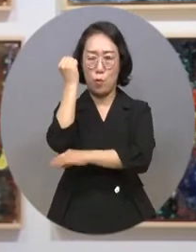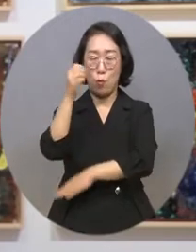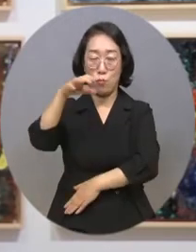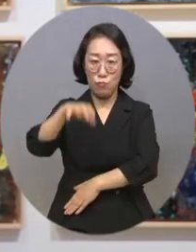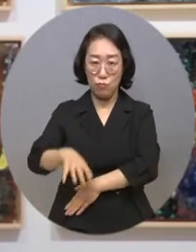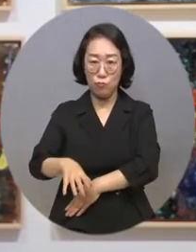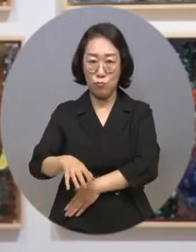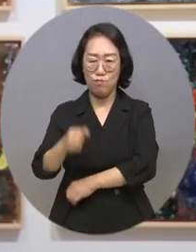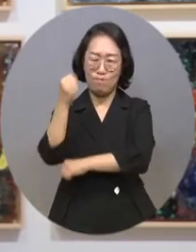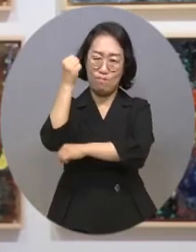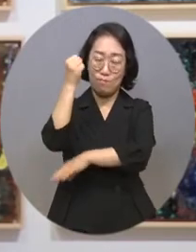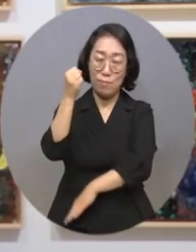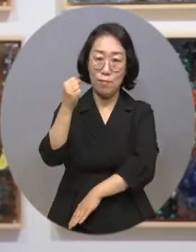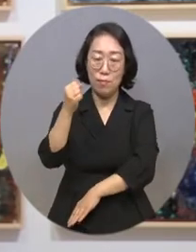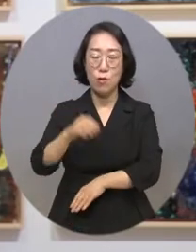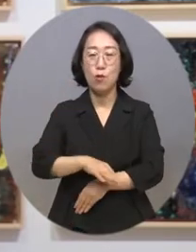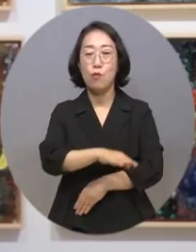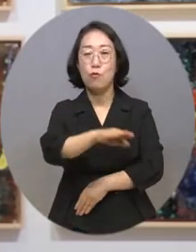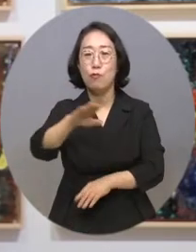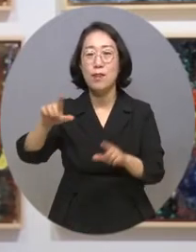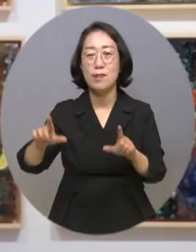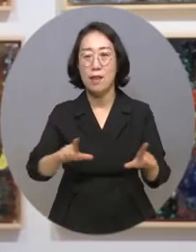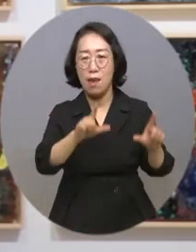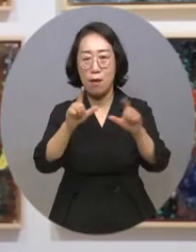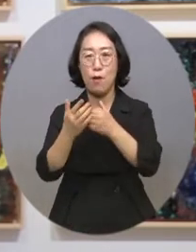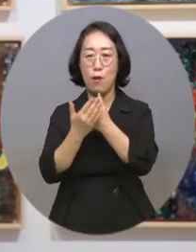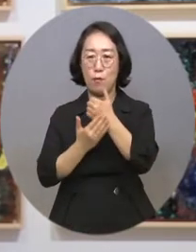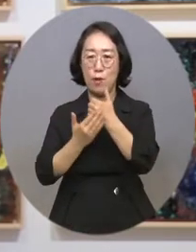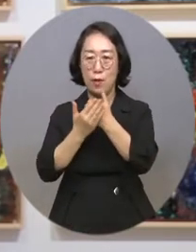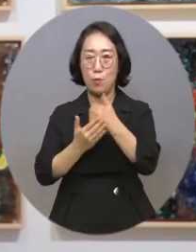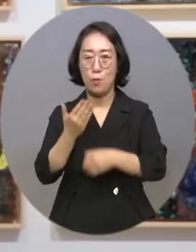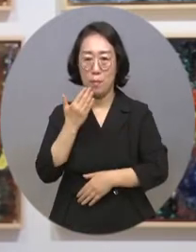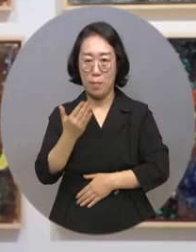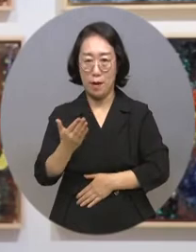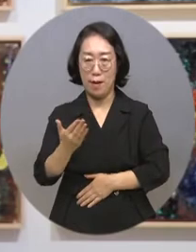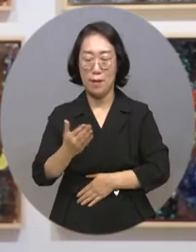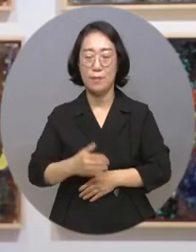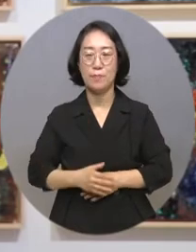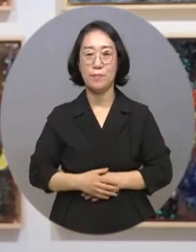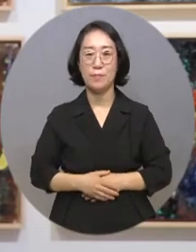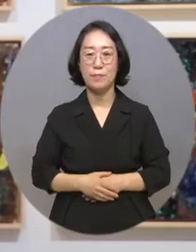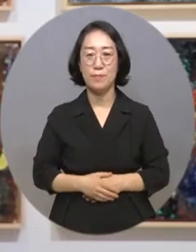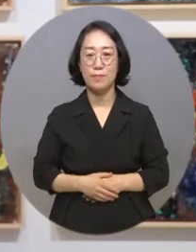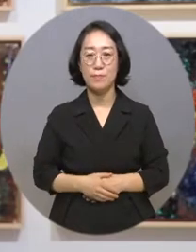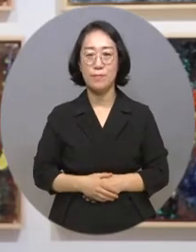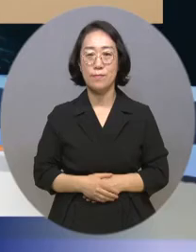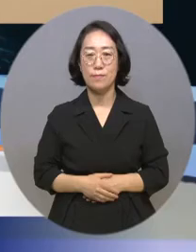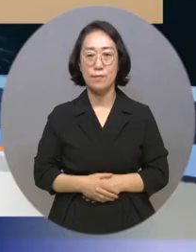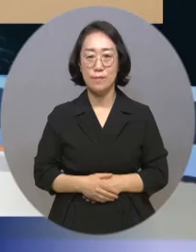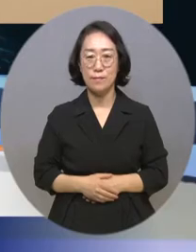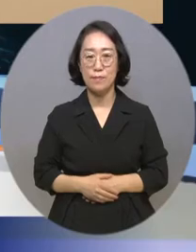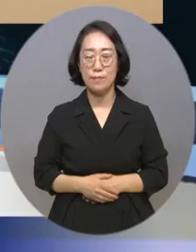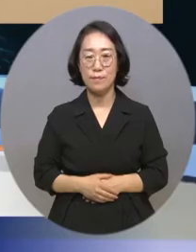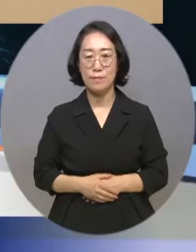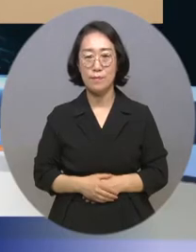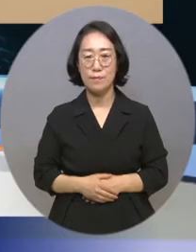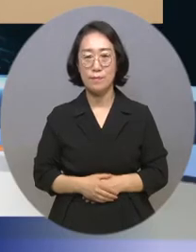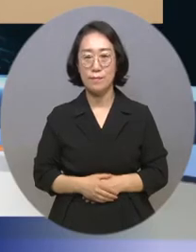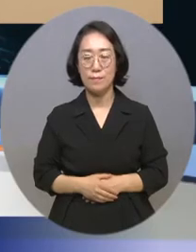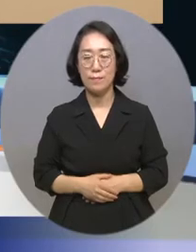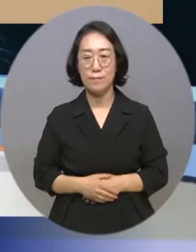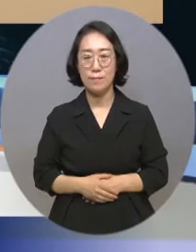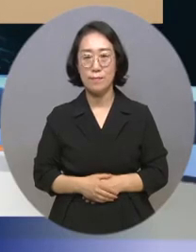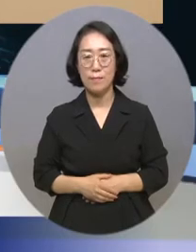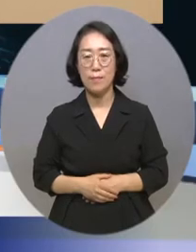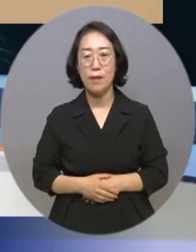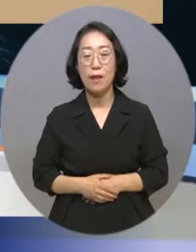예술이 우리 일상의 위로가 되고 있습니다. 복지TV 뉴스 이영수입니다. 남도의 빛을